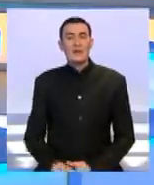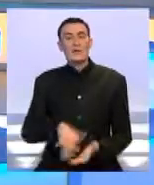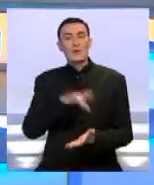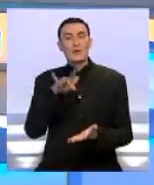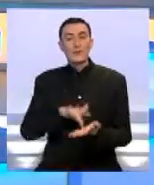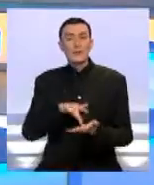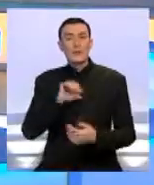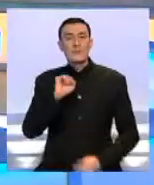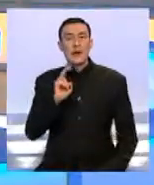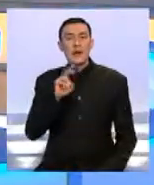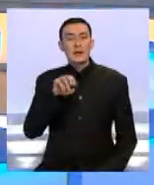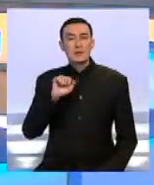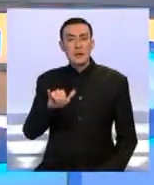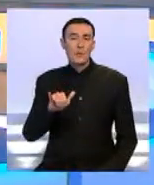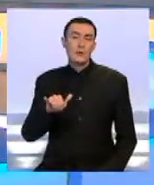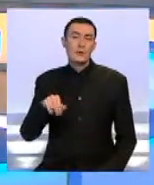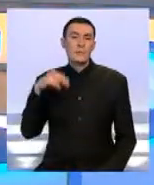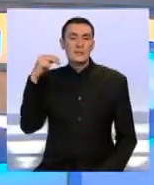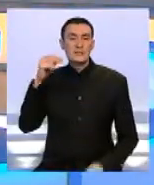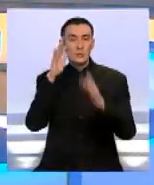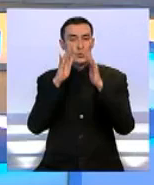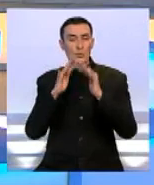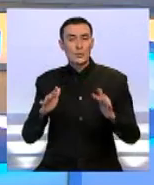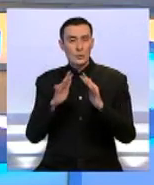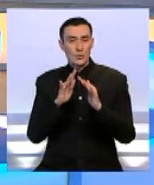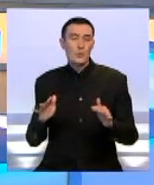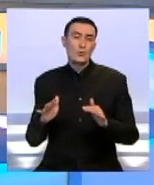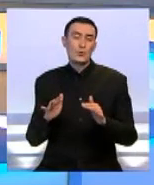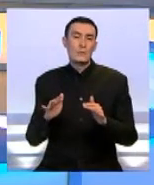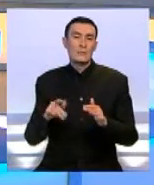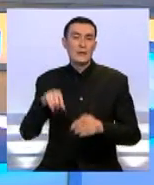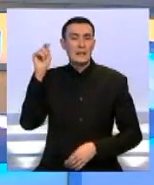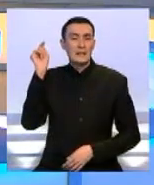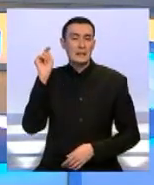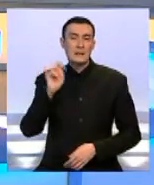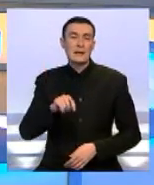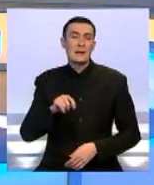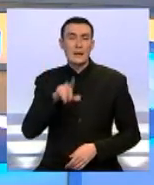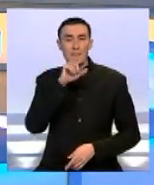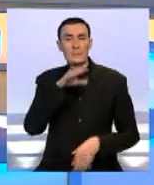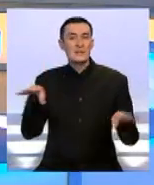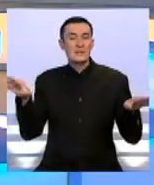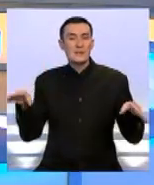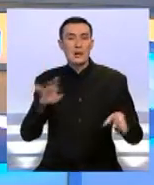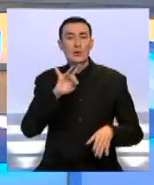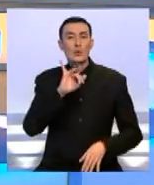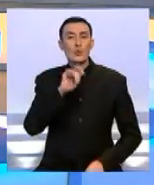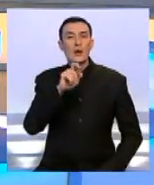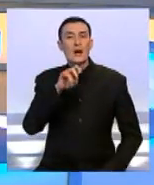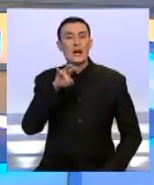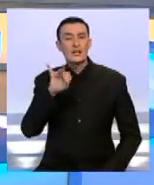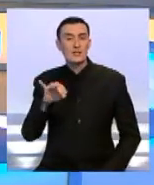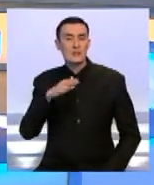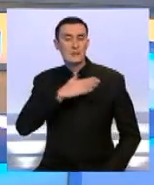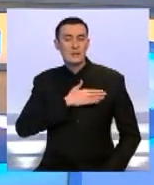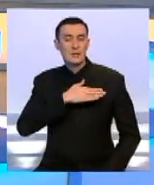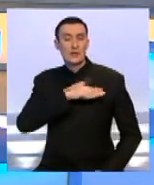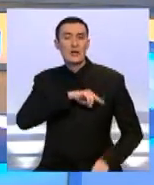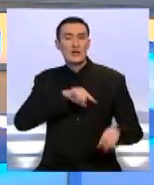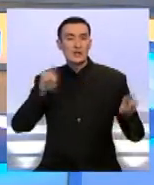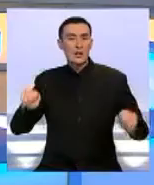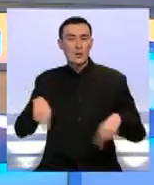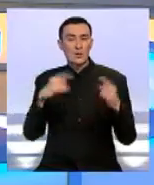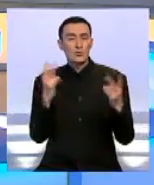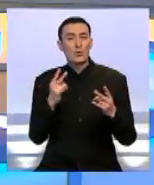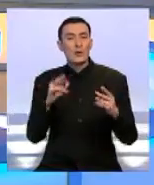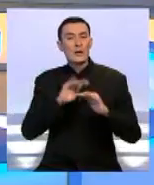14:12, и мы продолжаем. В Октау на президентскую елку прилетела птица Рухани Жангару. Она рассказала ребятам о том, что